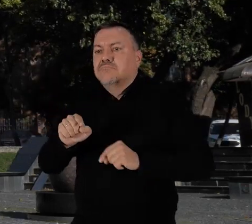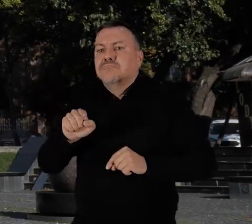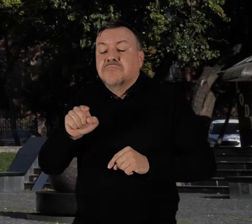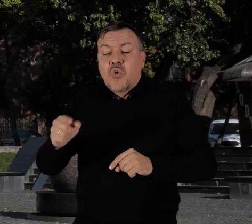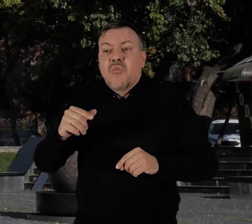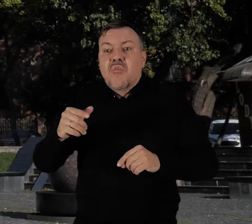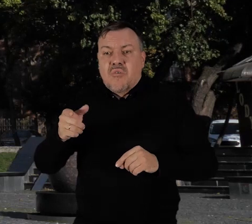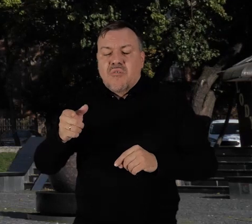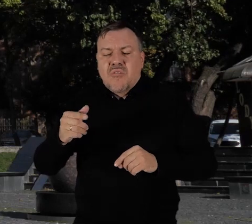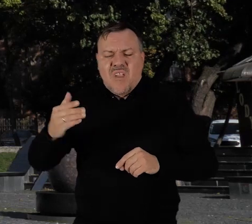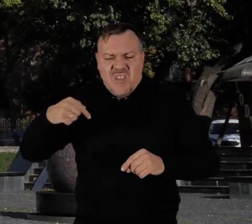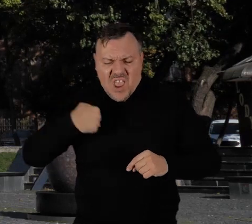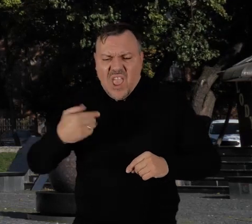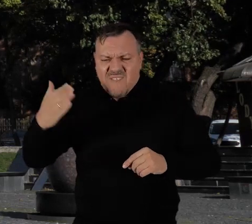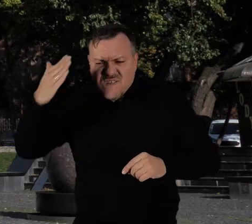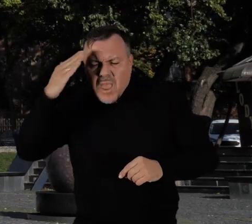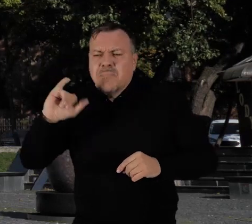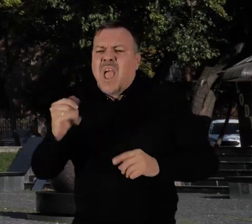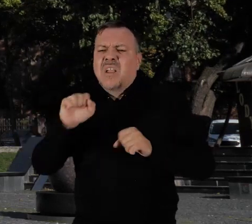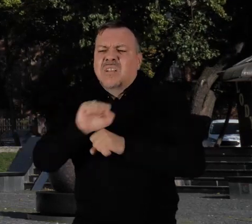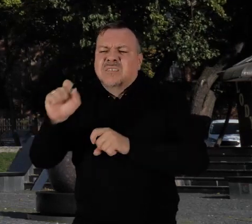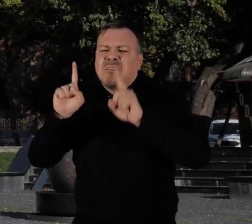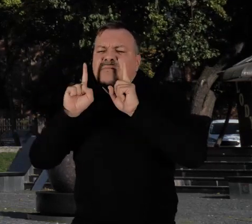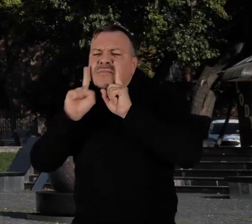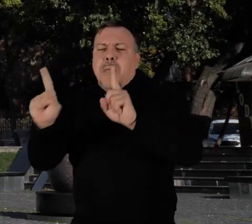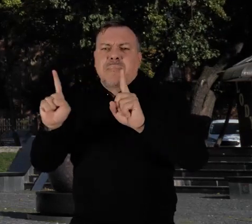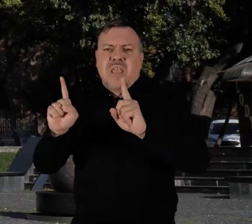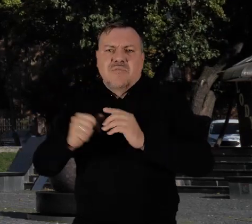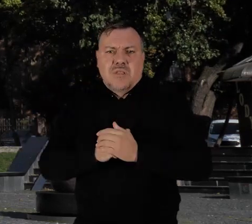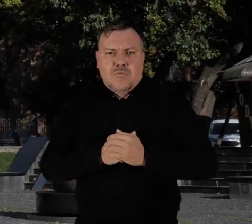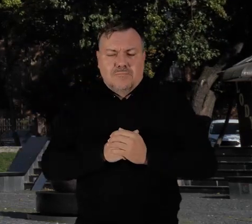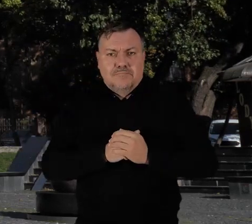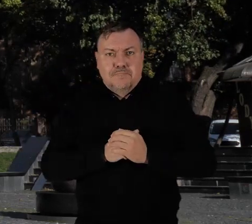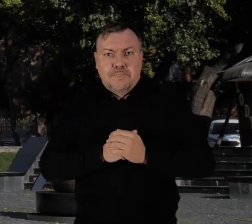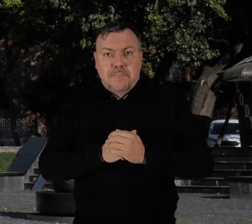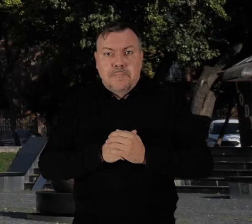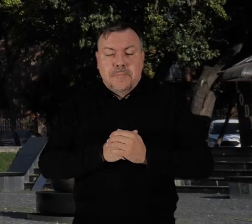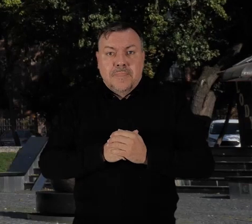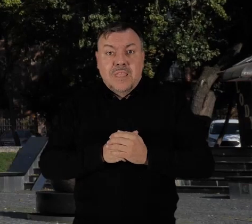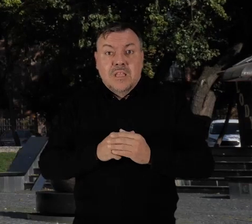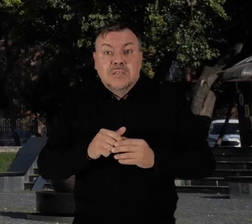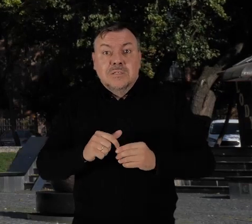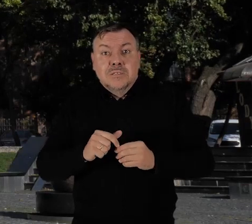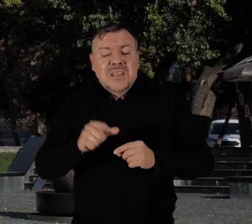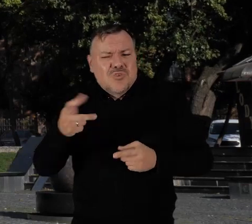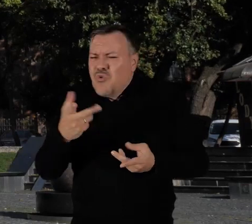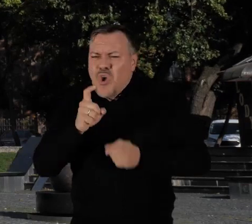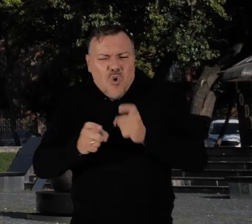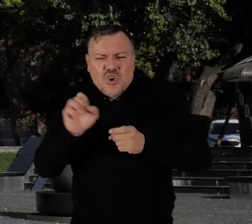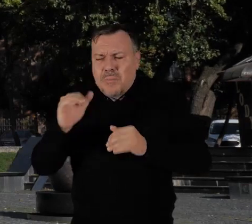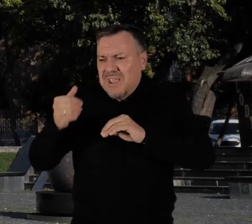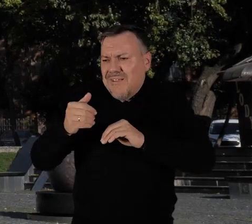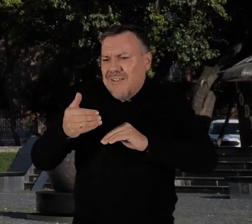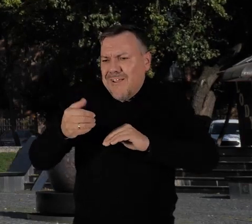wiedzieć, jak jest naprawdę. Nie idzie o to, by zapomnieć o wprowadzonych uprzednio krytycznych rozróżnieniach, i